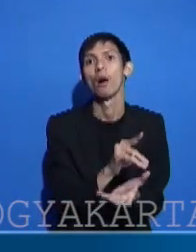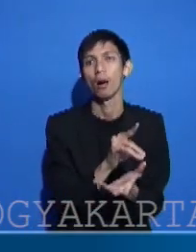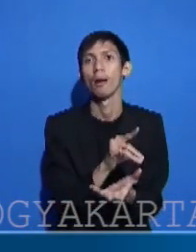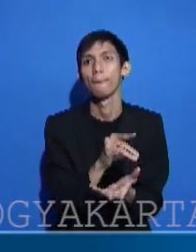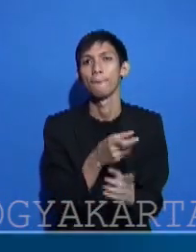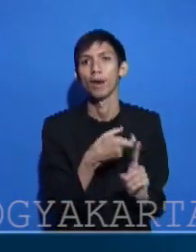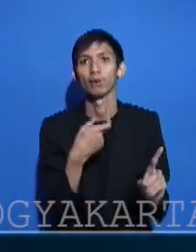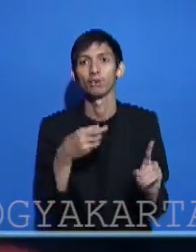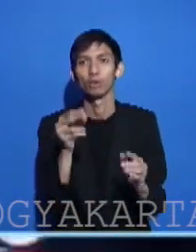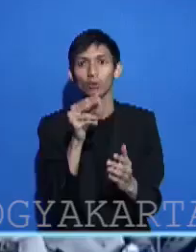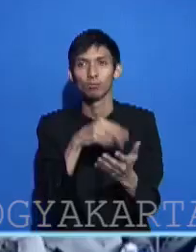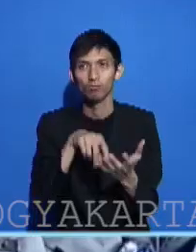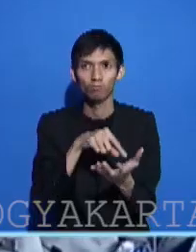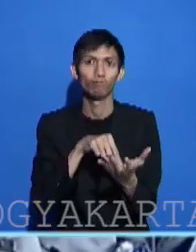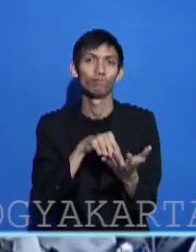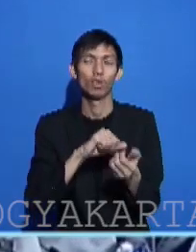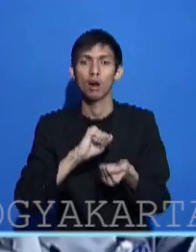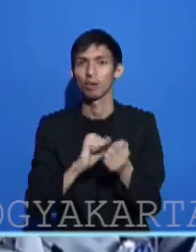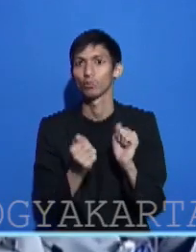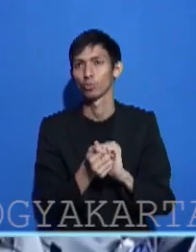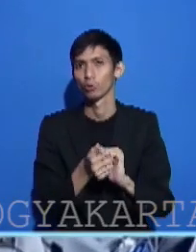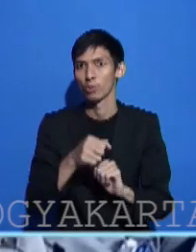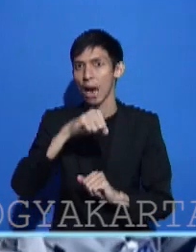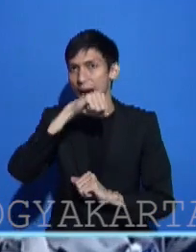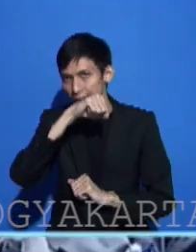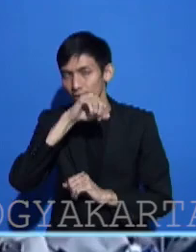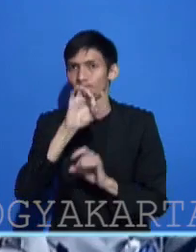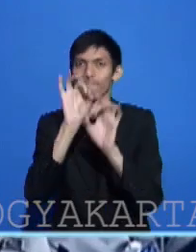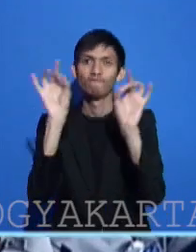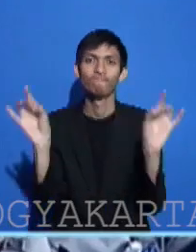yang masih aktif kasus rabiesnya. Pihaknya akan